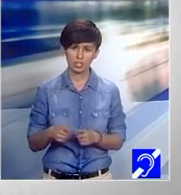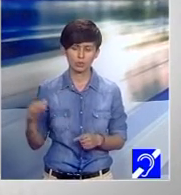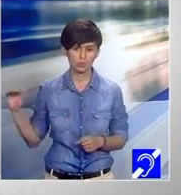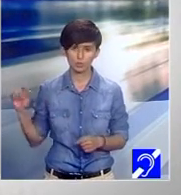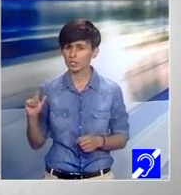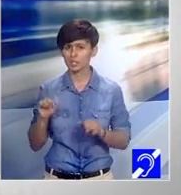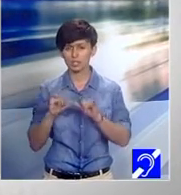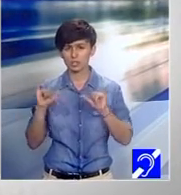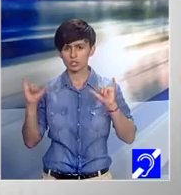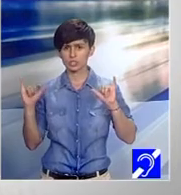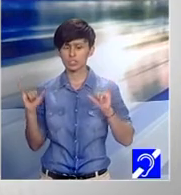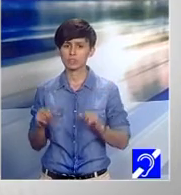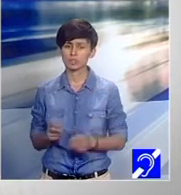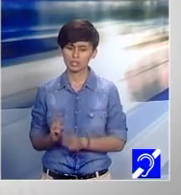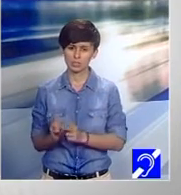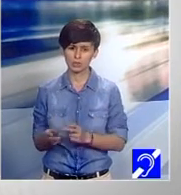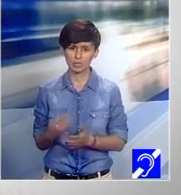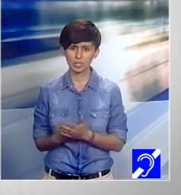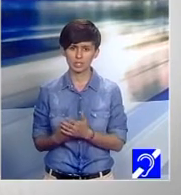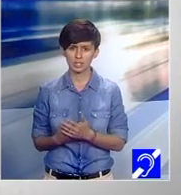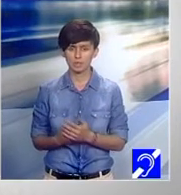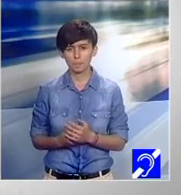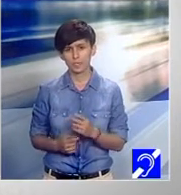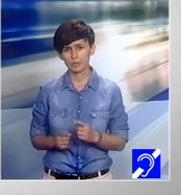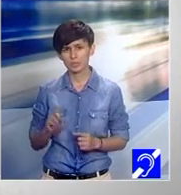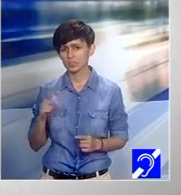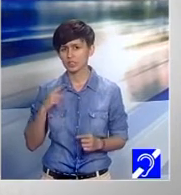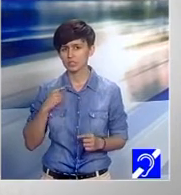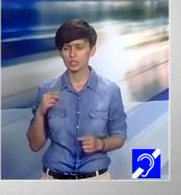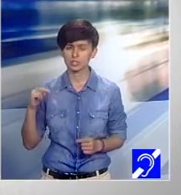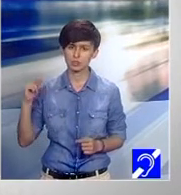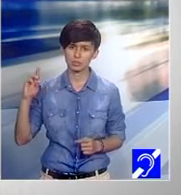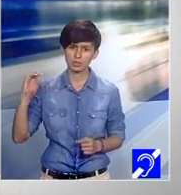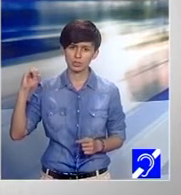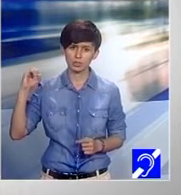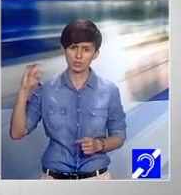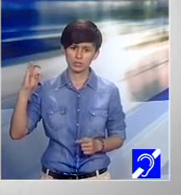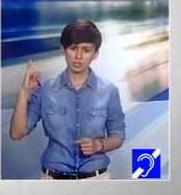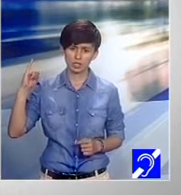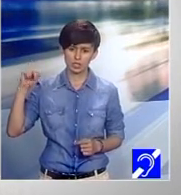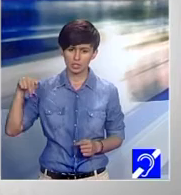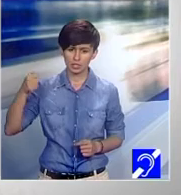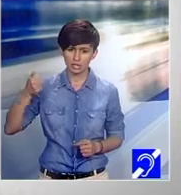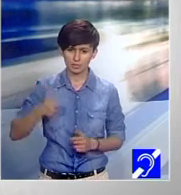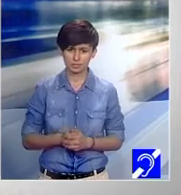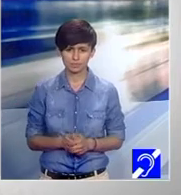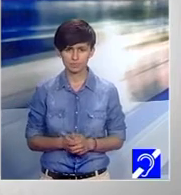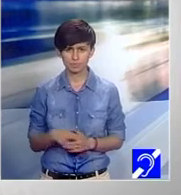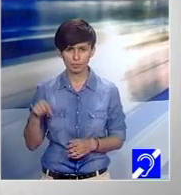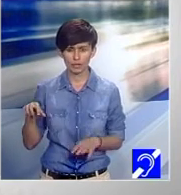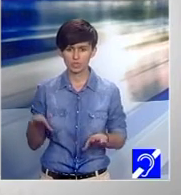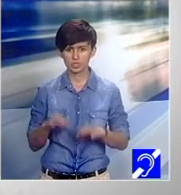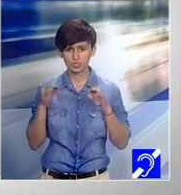de proteină. Acest substituent de proteină a fost descoperit de un medic care a înțeles